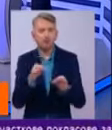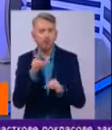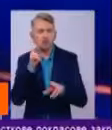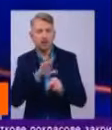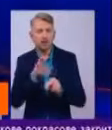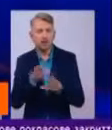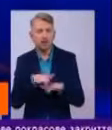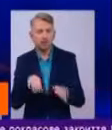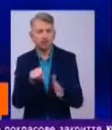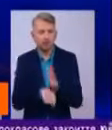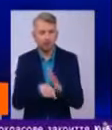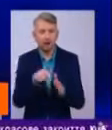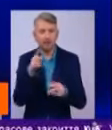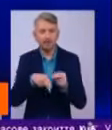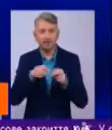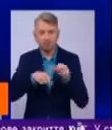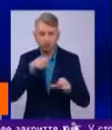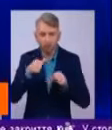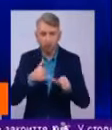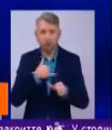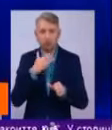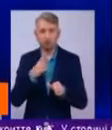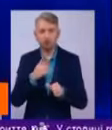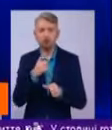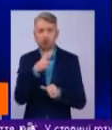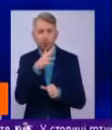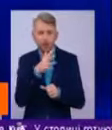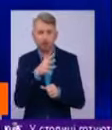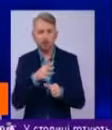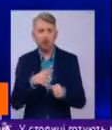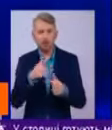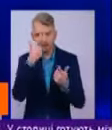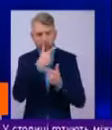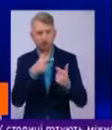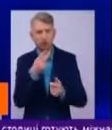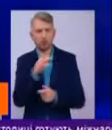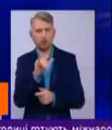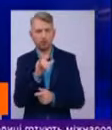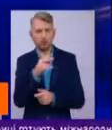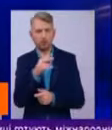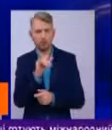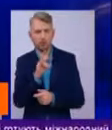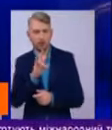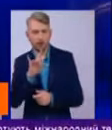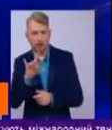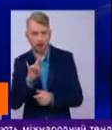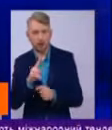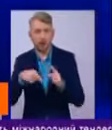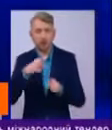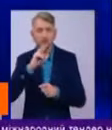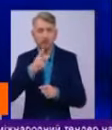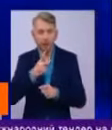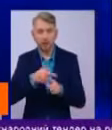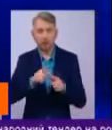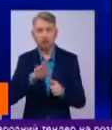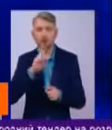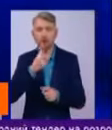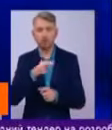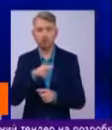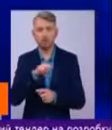кінці цього року 100 років директорії УНР. Згідно відзначення сторіччя Української революції, наступні 2 роки – це 2 роки Петлюри.